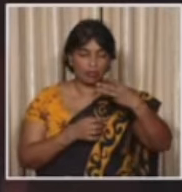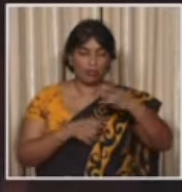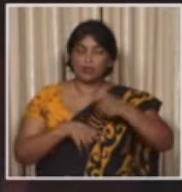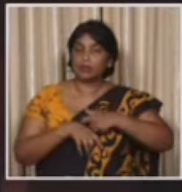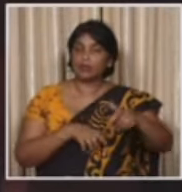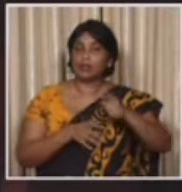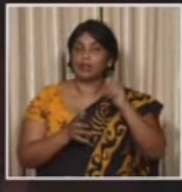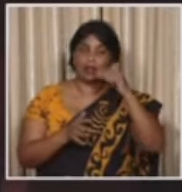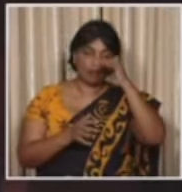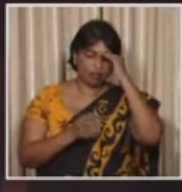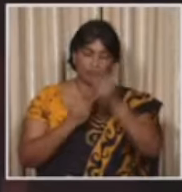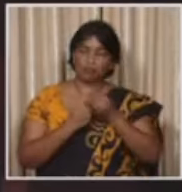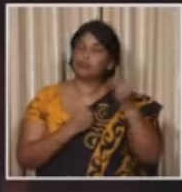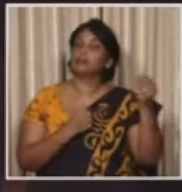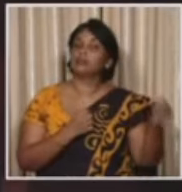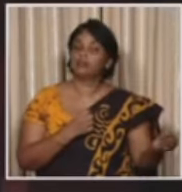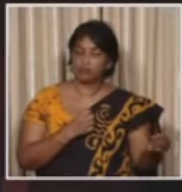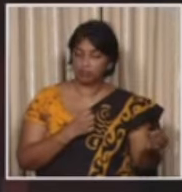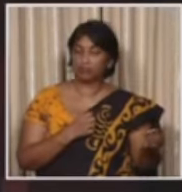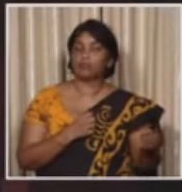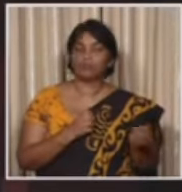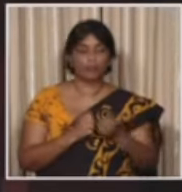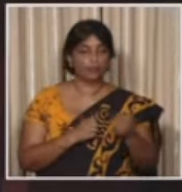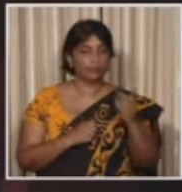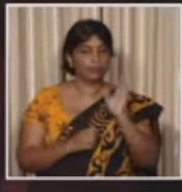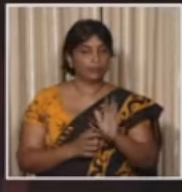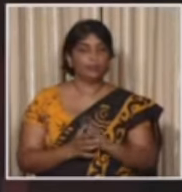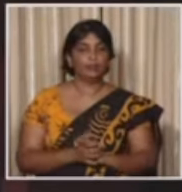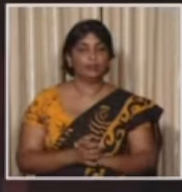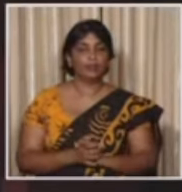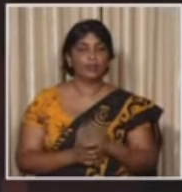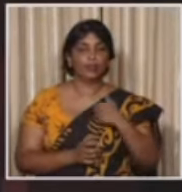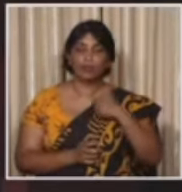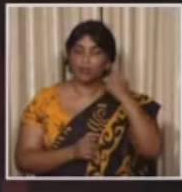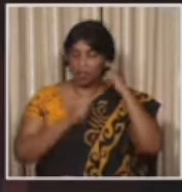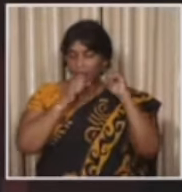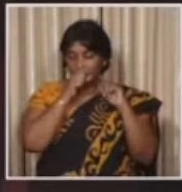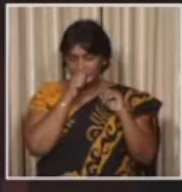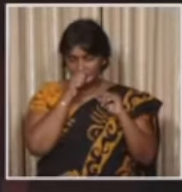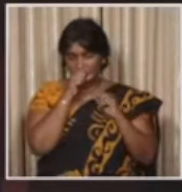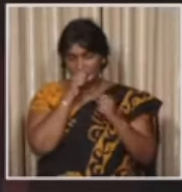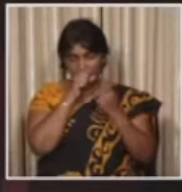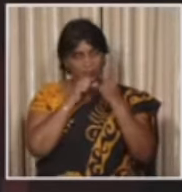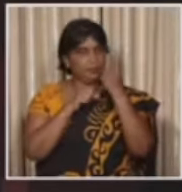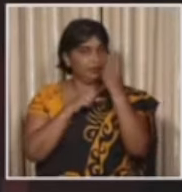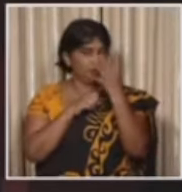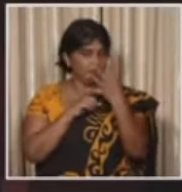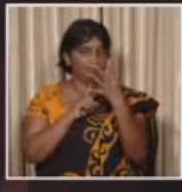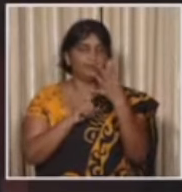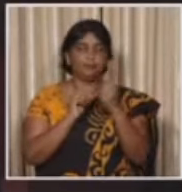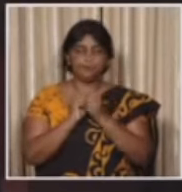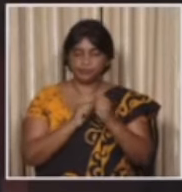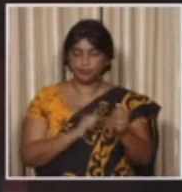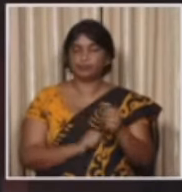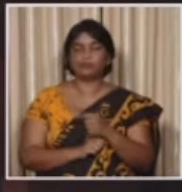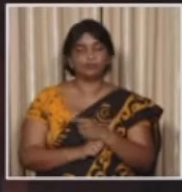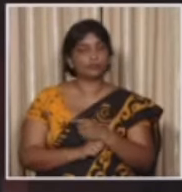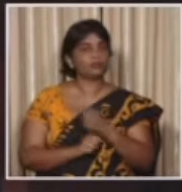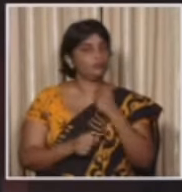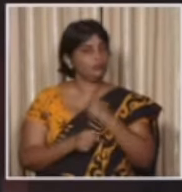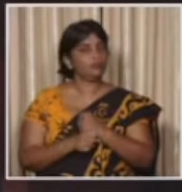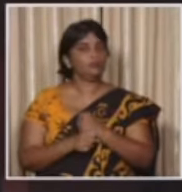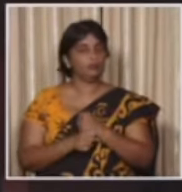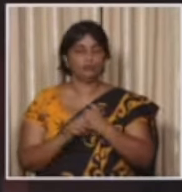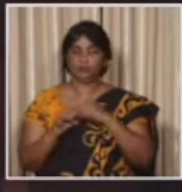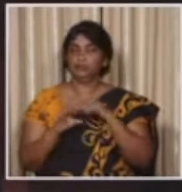තුල ණයකරුට ලබා දීමට නියම කිරීම. අපි විශ්වාස කරනවා මේ හතරවෙනි සංශෝධනයත් ක්‍රියාත්මක කරන්නට රජය